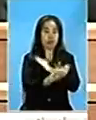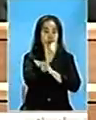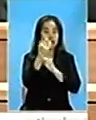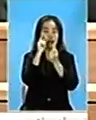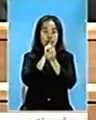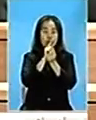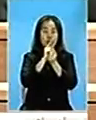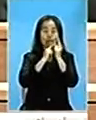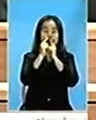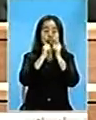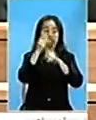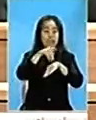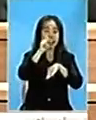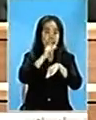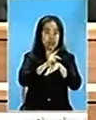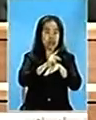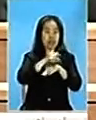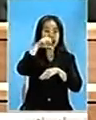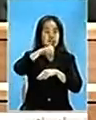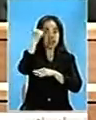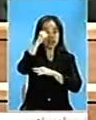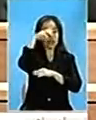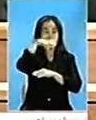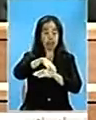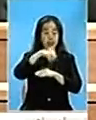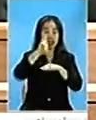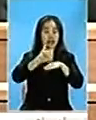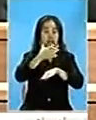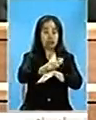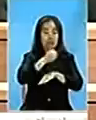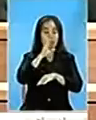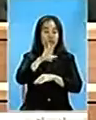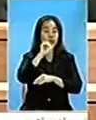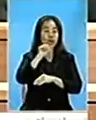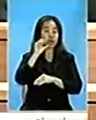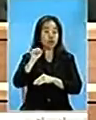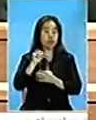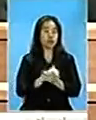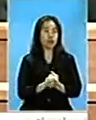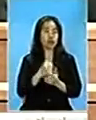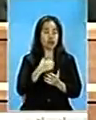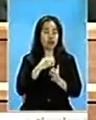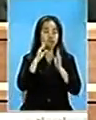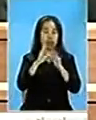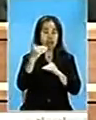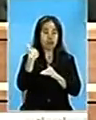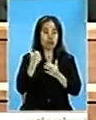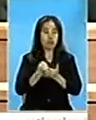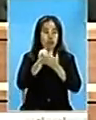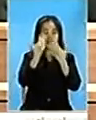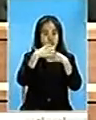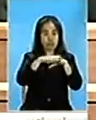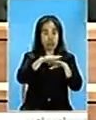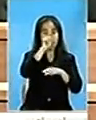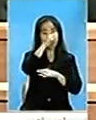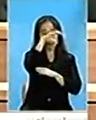ณะกรรมการสภาพัฒนาทางการเมืองของสมาชิกสภาผู้แทนราษฎรผมฝากท่านว่าช่วยประสานกับสภา